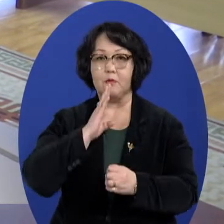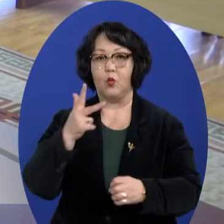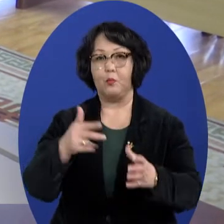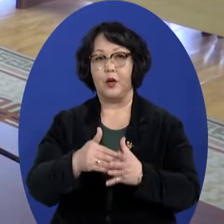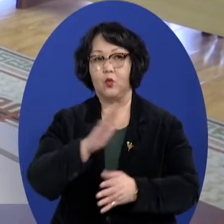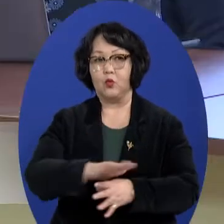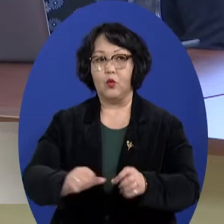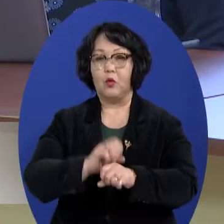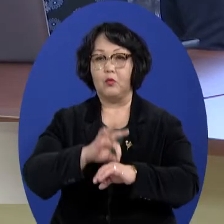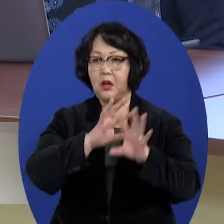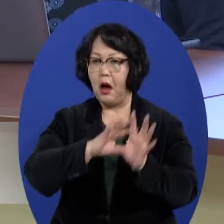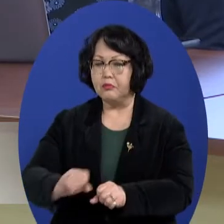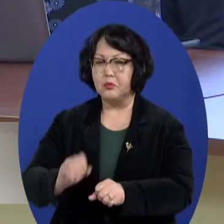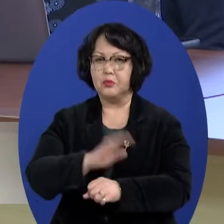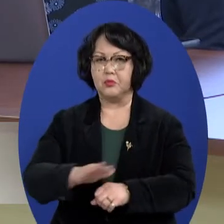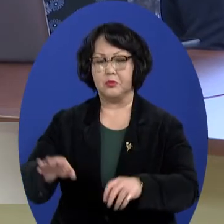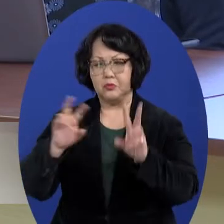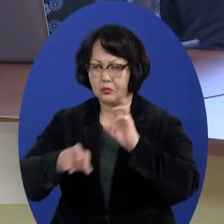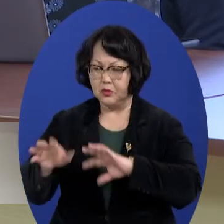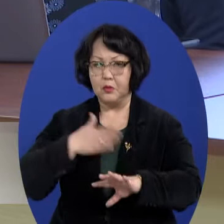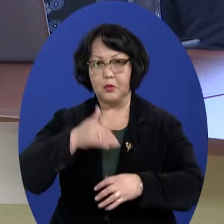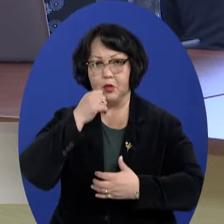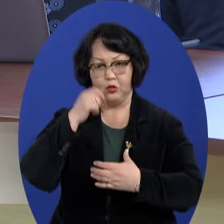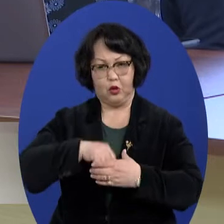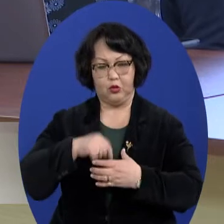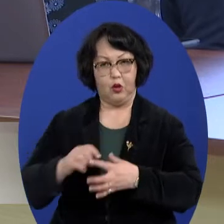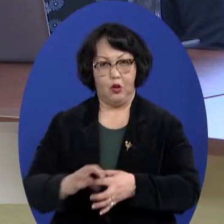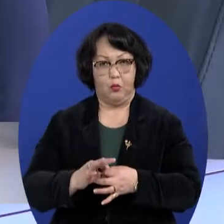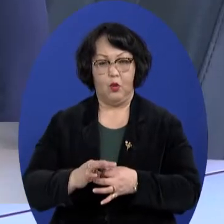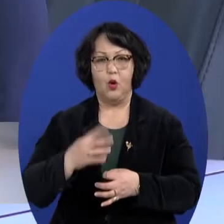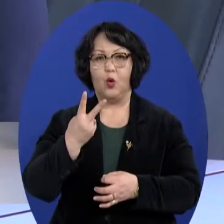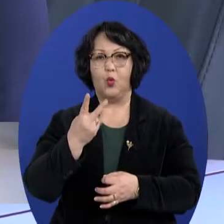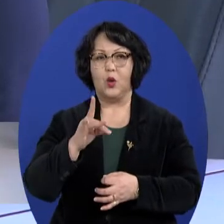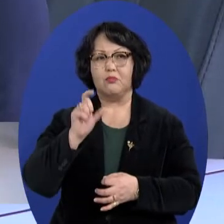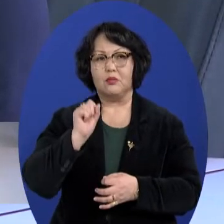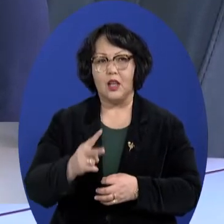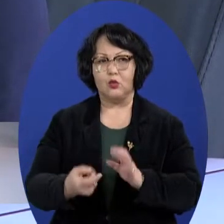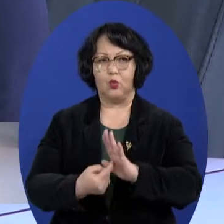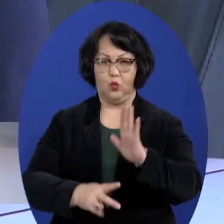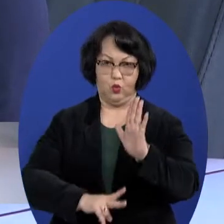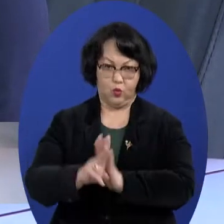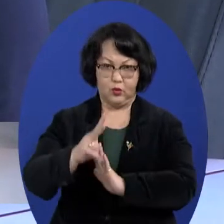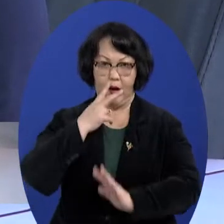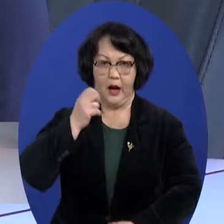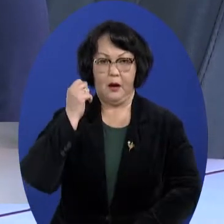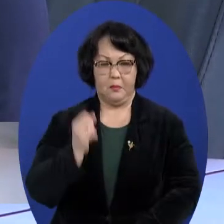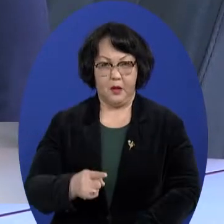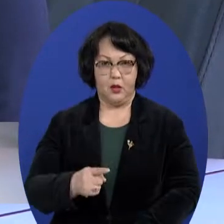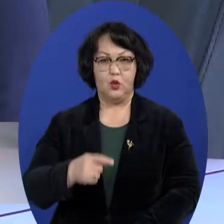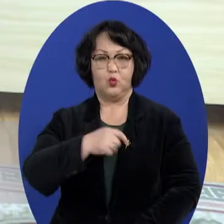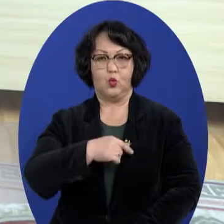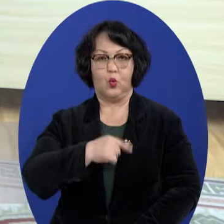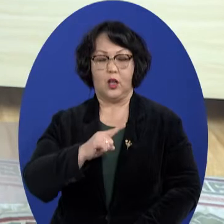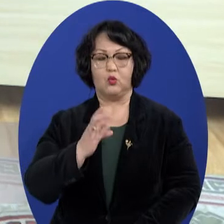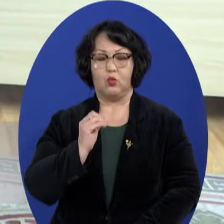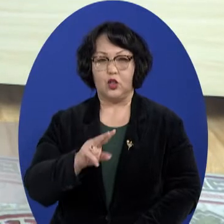дунд судалгаа хийсэн. Хүүхдийн олон эрэгтэн тогтолцооноос хамаарсан өрөвслийн хам шинж үүсэж байгаа нь тогтогдсон. Ингээд зүрх судас